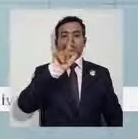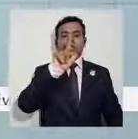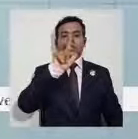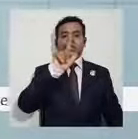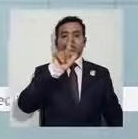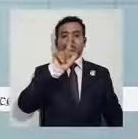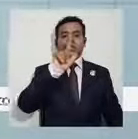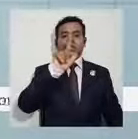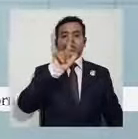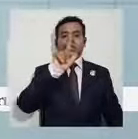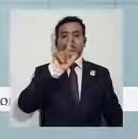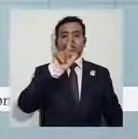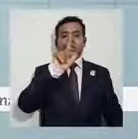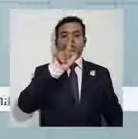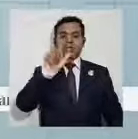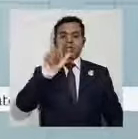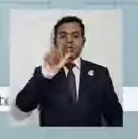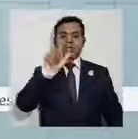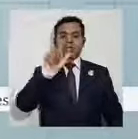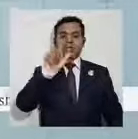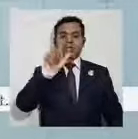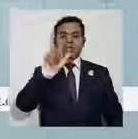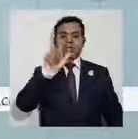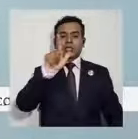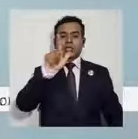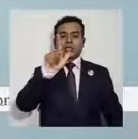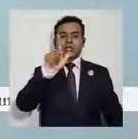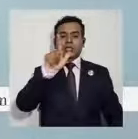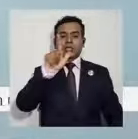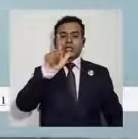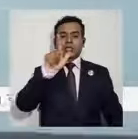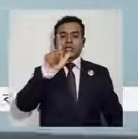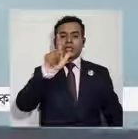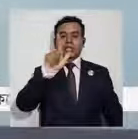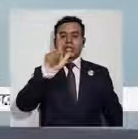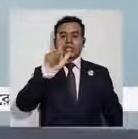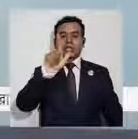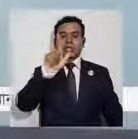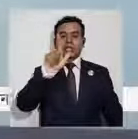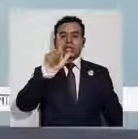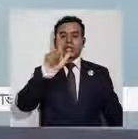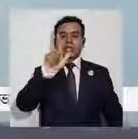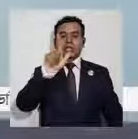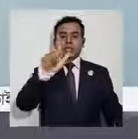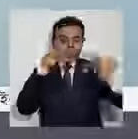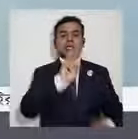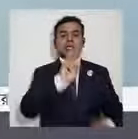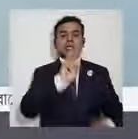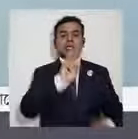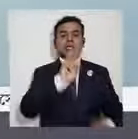আমাদের লক্ষণ শনাক্তকরণ সেবা পাওয়া যায়। আপনারা আমরা ইতিমধ্যে আগেও বলেছি আজকেও বলছি